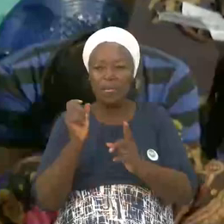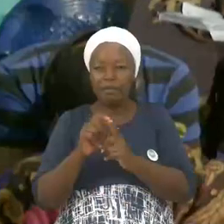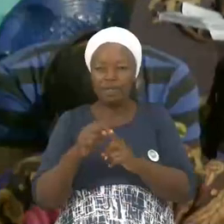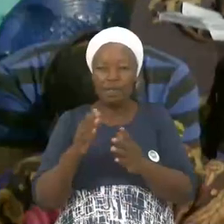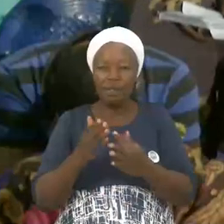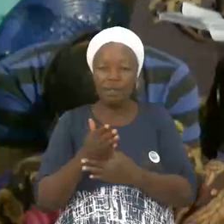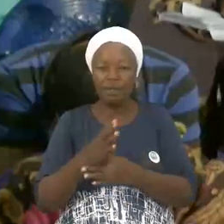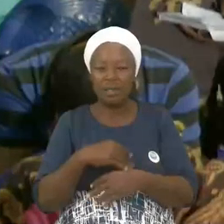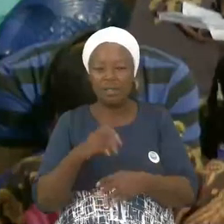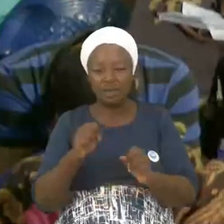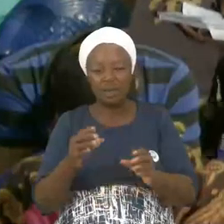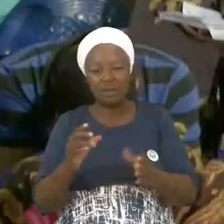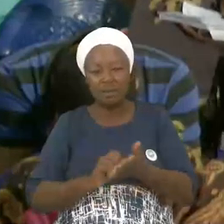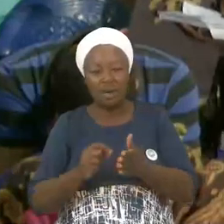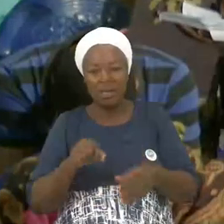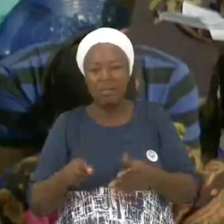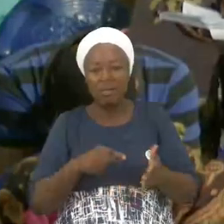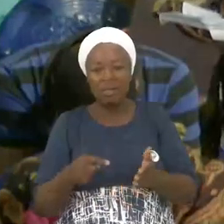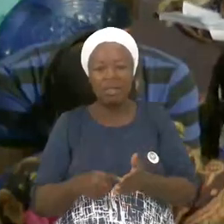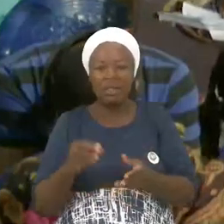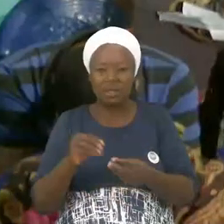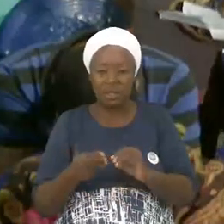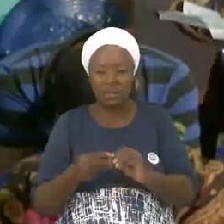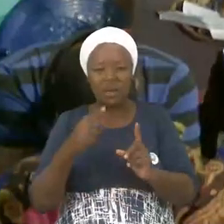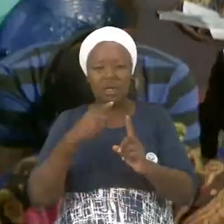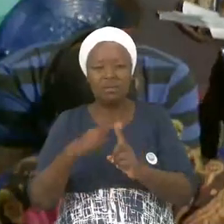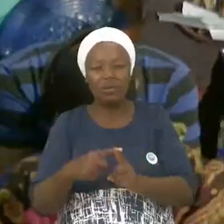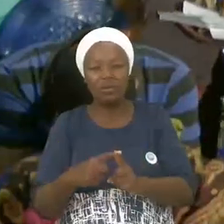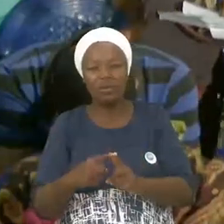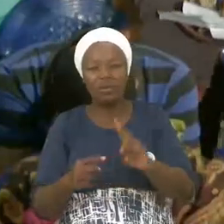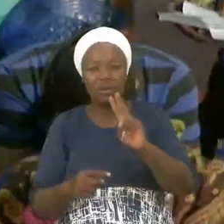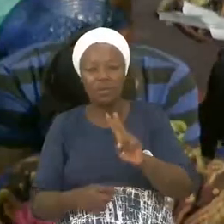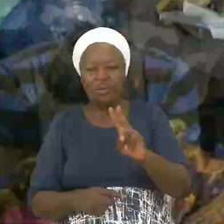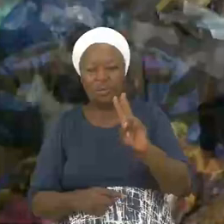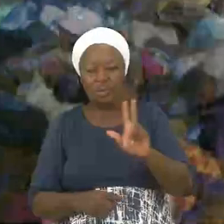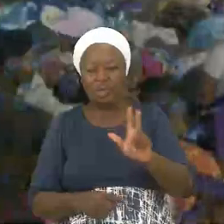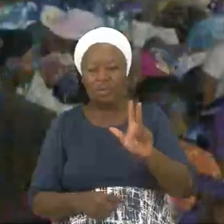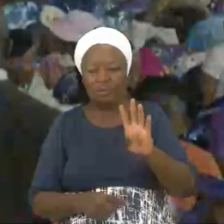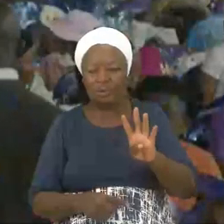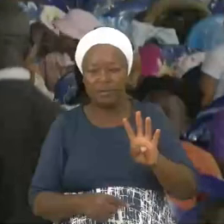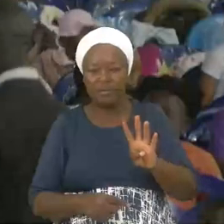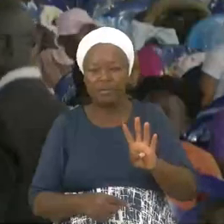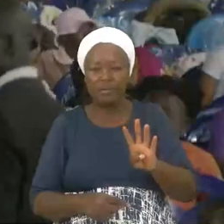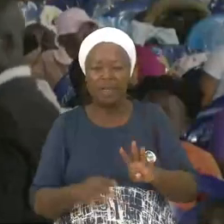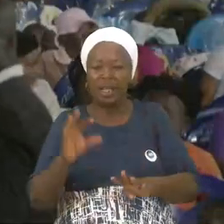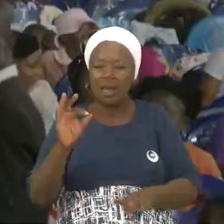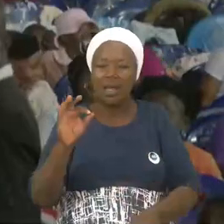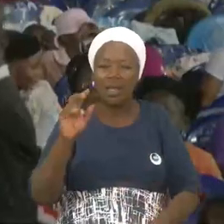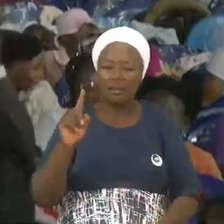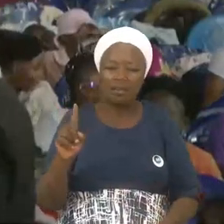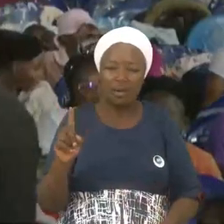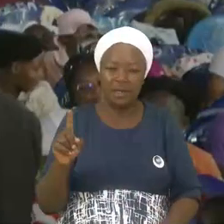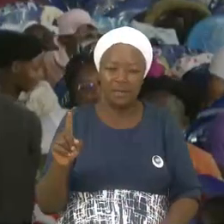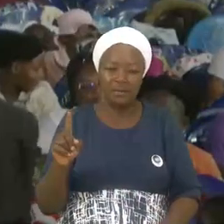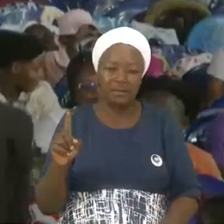s'affichent. Vous pouvez envoyer vos informations. Ou bien vous pouvez prendre ce numéro, plus